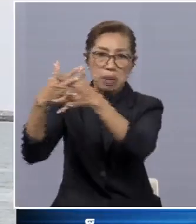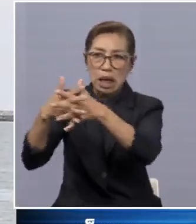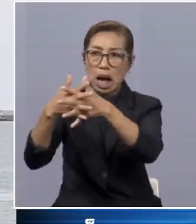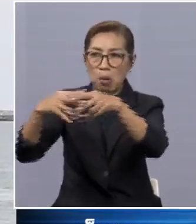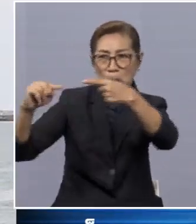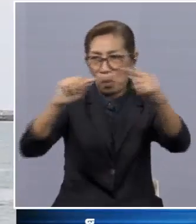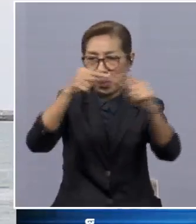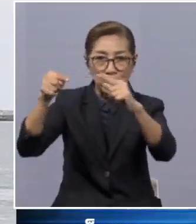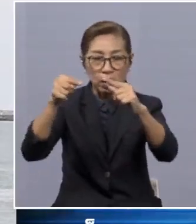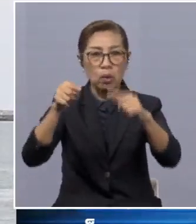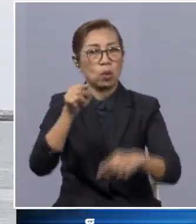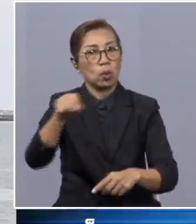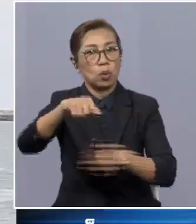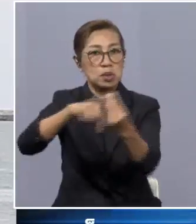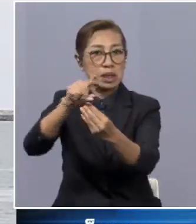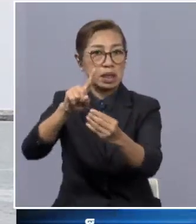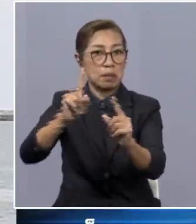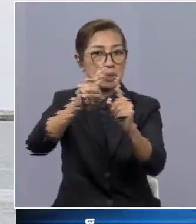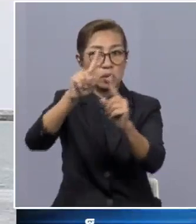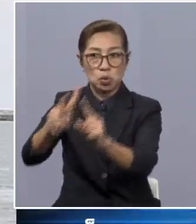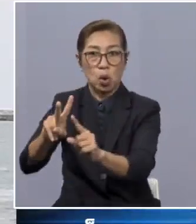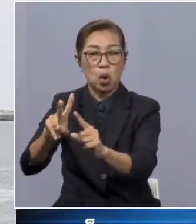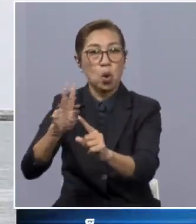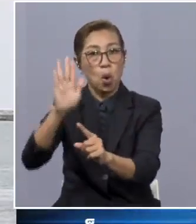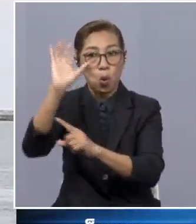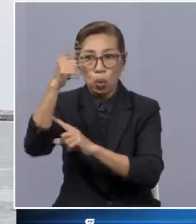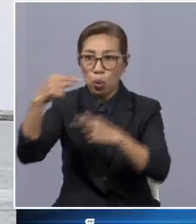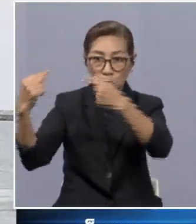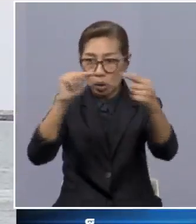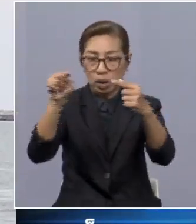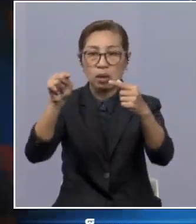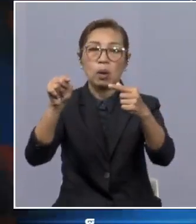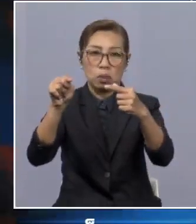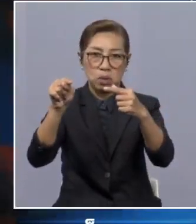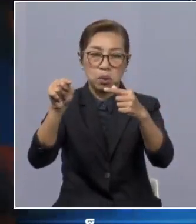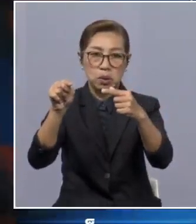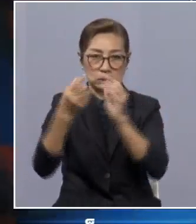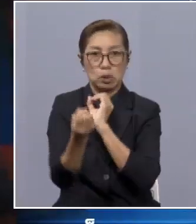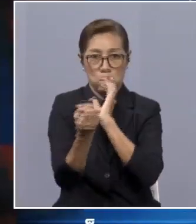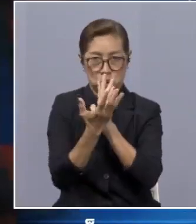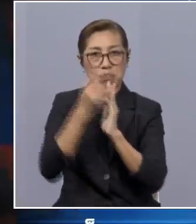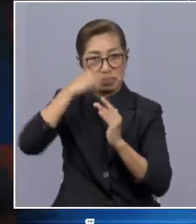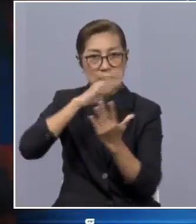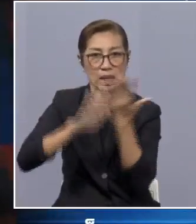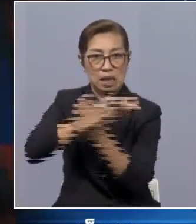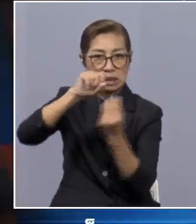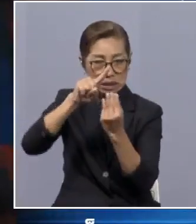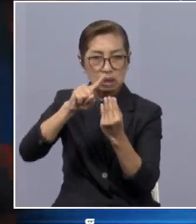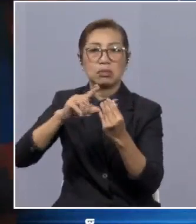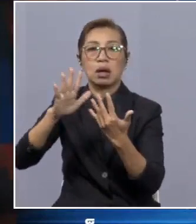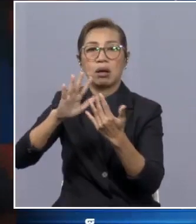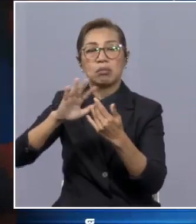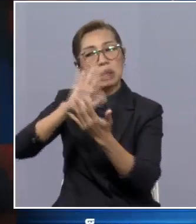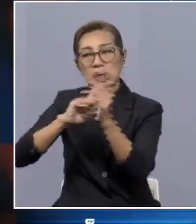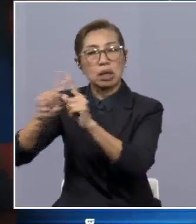ยมหาอำนาจทางเศรษฐกิจอันดับ1อันดับ2ของโลกปฏิเสธไม่ได้นะครับว่าเป็นความขัดแย้งที่ส่งผลกระทบกับเศรษฐกิจโลกรวมถึงเศรษฐกิจ